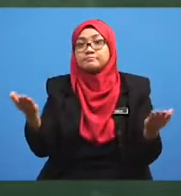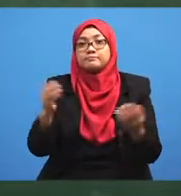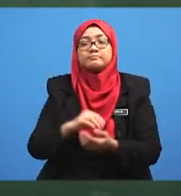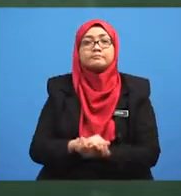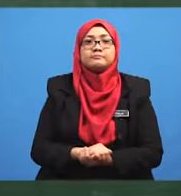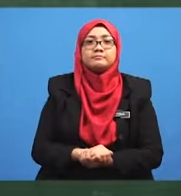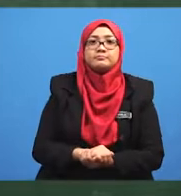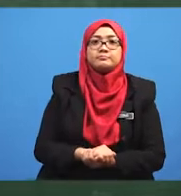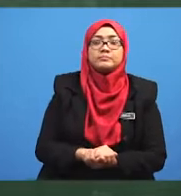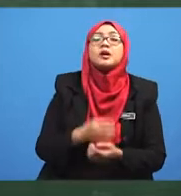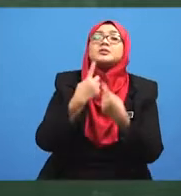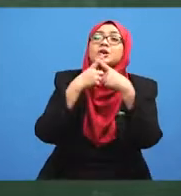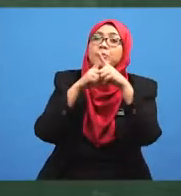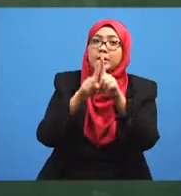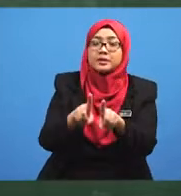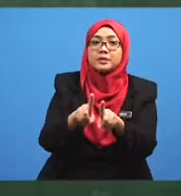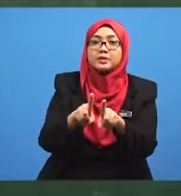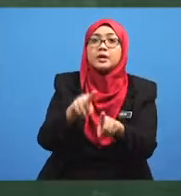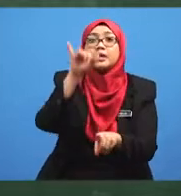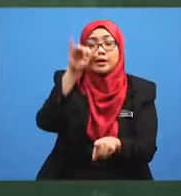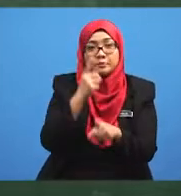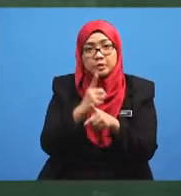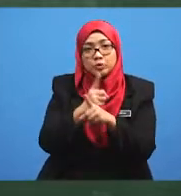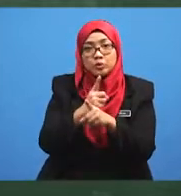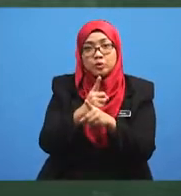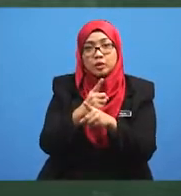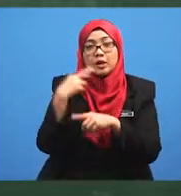Betul, jawapannya ialah radioaktif Q.